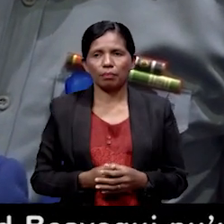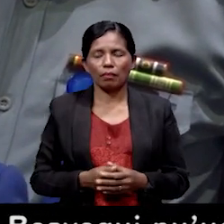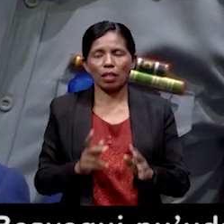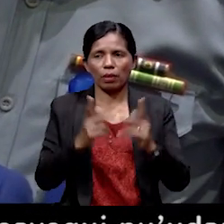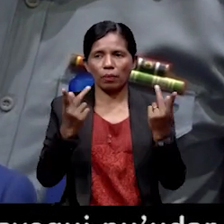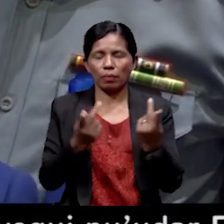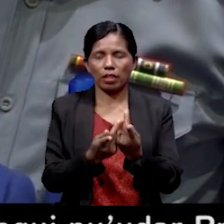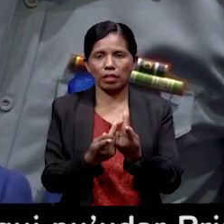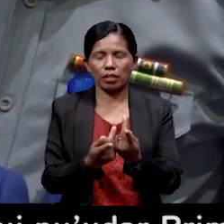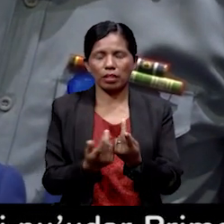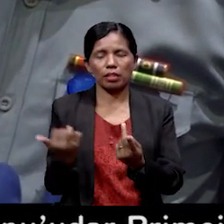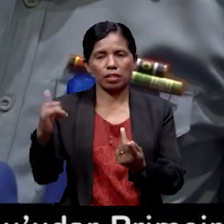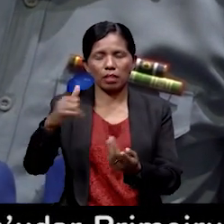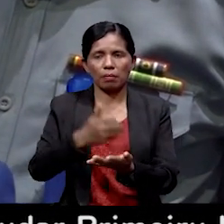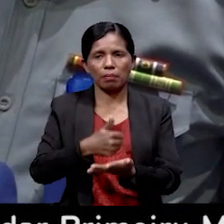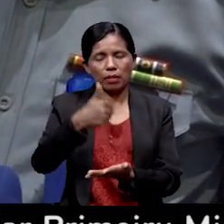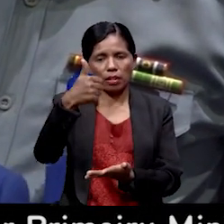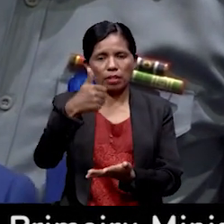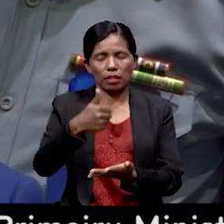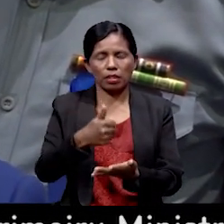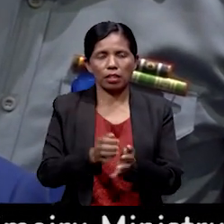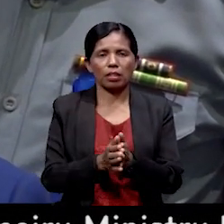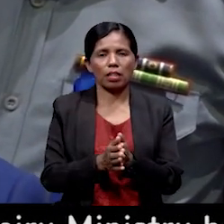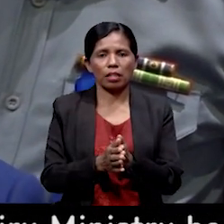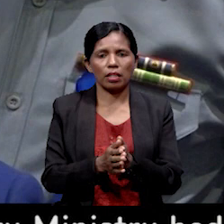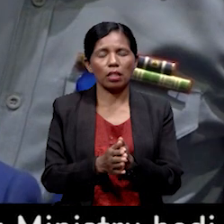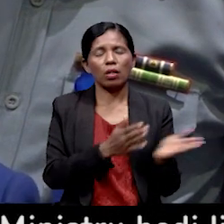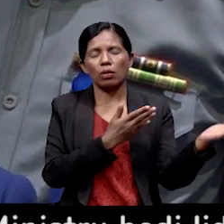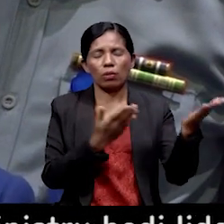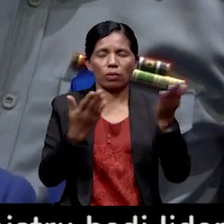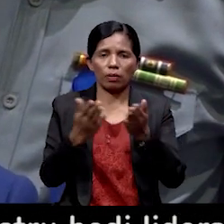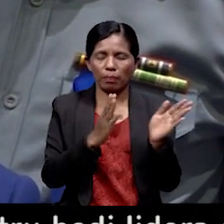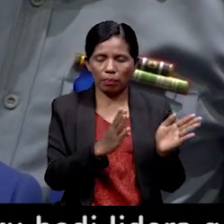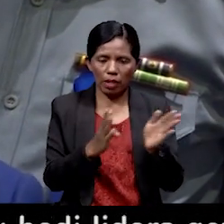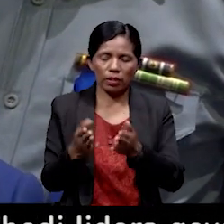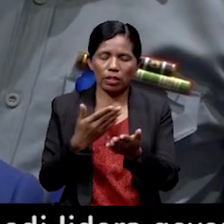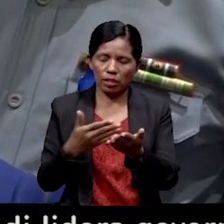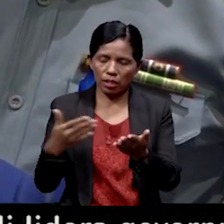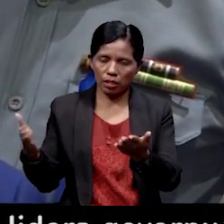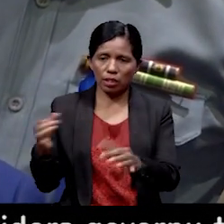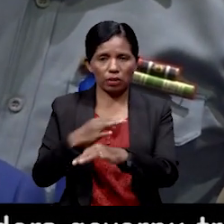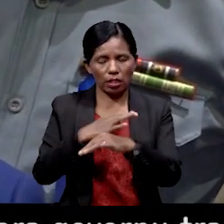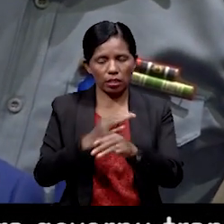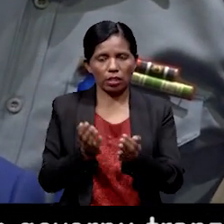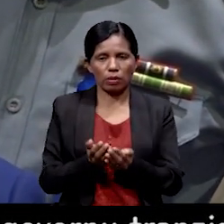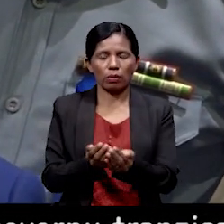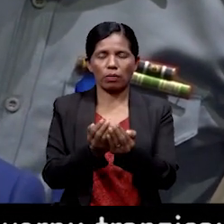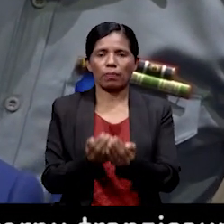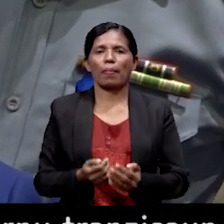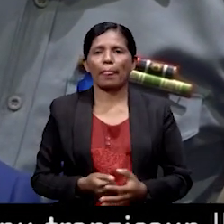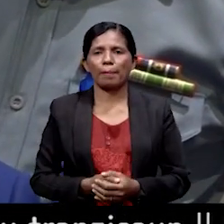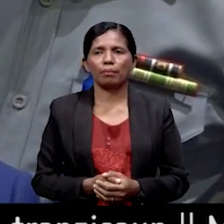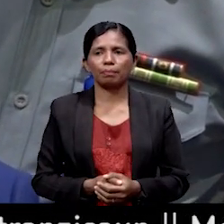kampanye serna bem kemanang para se hameno na sesan serna ke sp par serna bem kat lur mai perbel hadiah ro serna ini